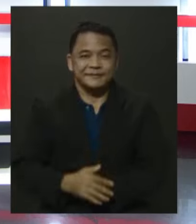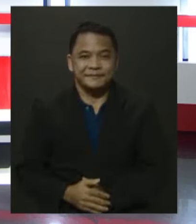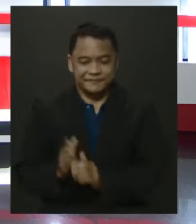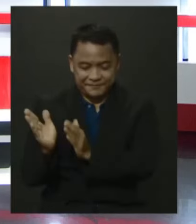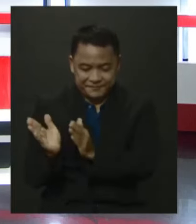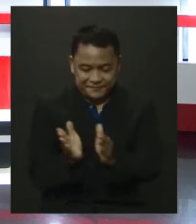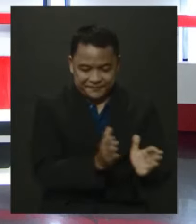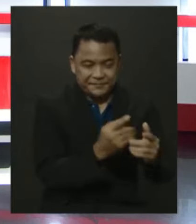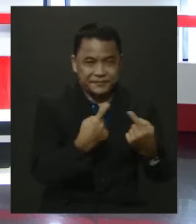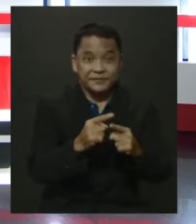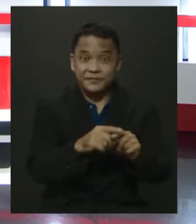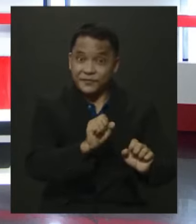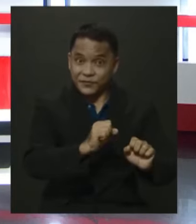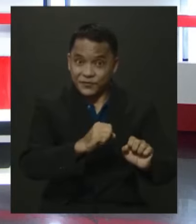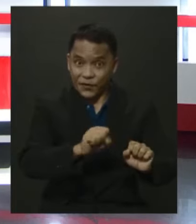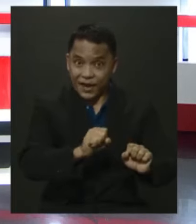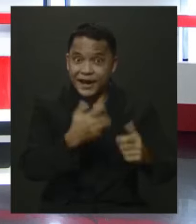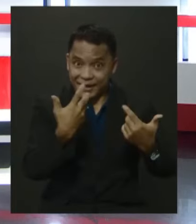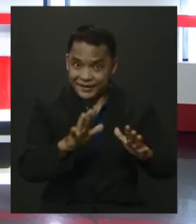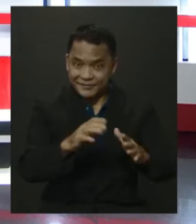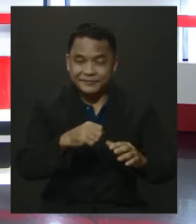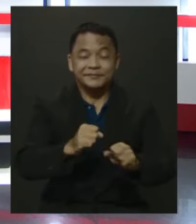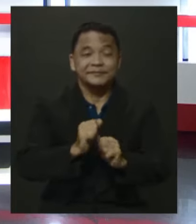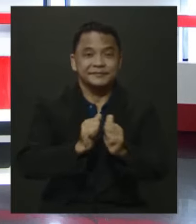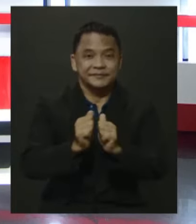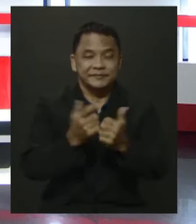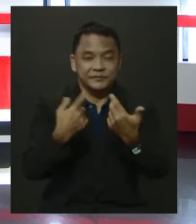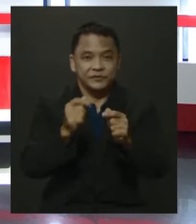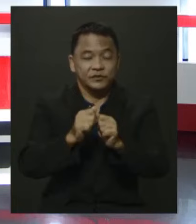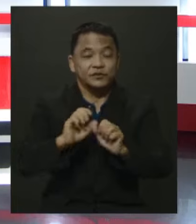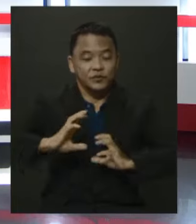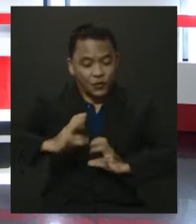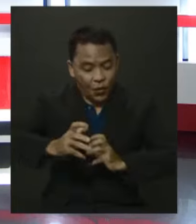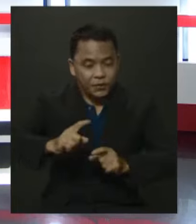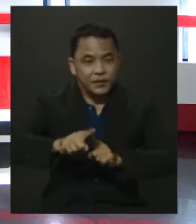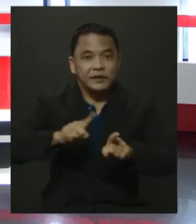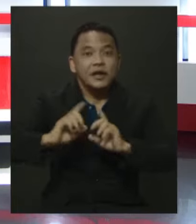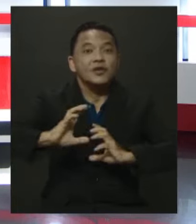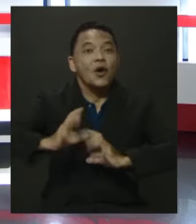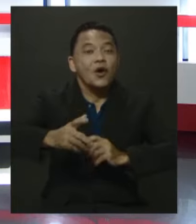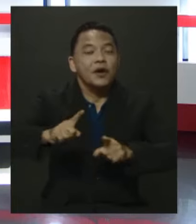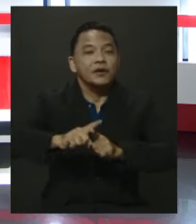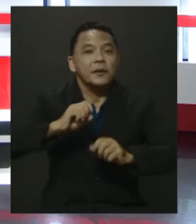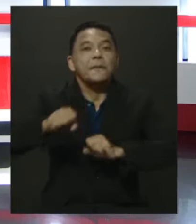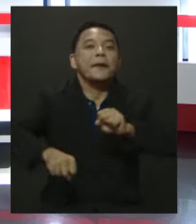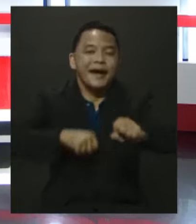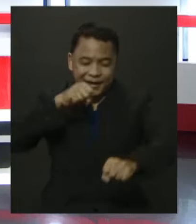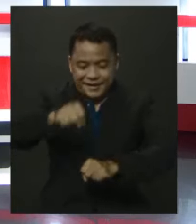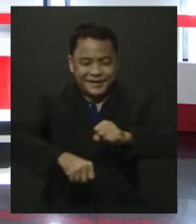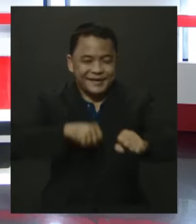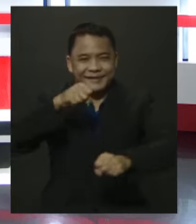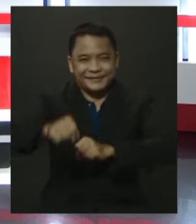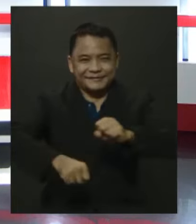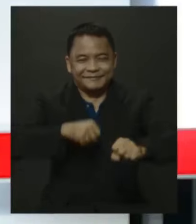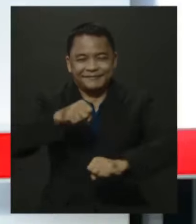ทีนี้คุณผู้ชมคะจากเรื่องราวของมอเตอร์ไซค์ความเร็วเราอยู่2ล้อเหมือนกันนะแต่เป็น2ล้อที่ใช้กันปั่นจักรยานนั่นเองนะค